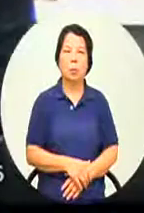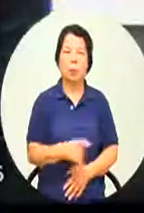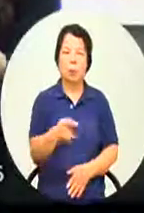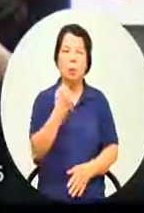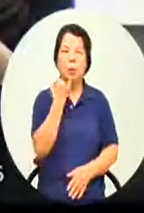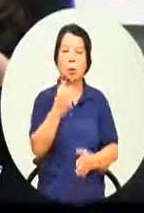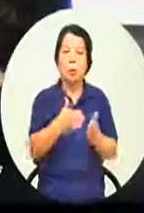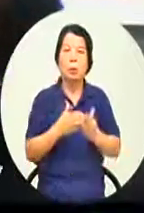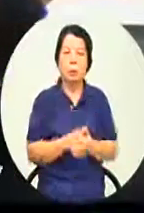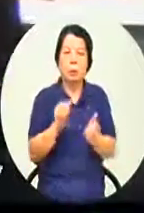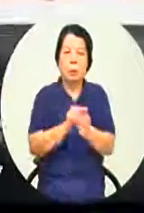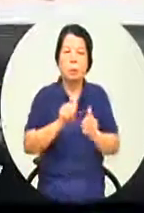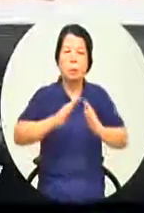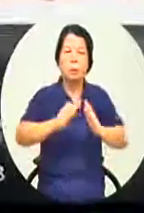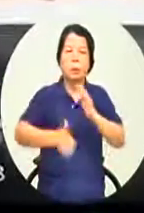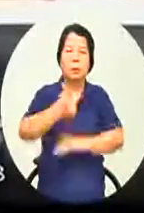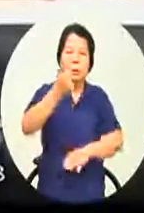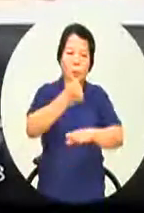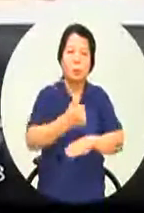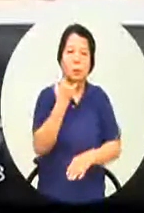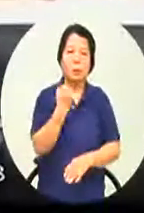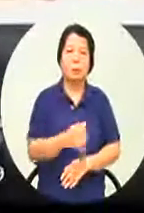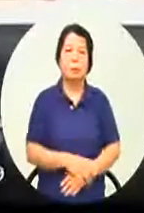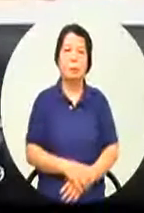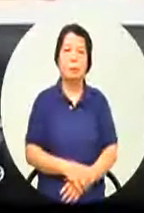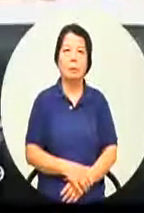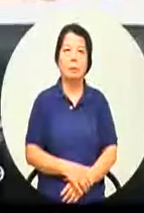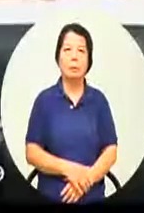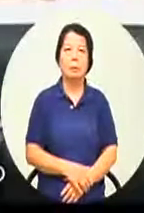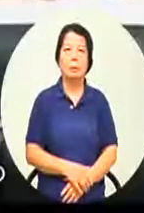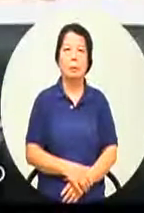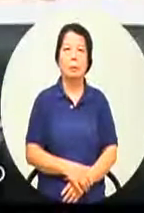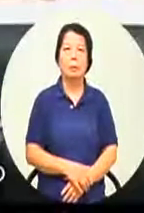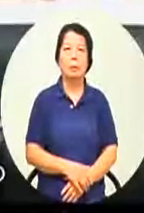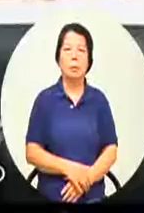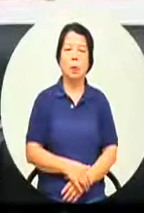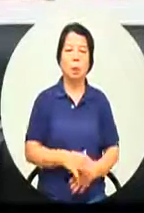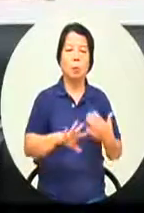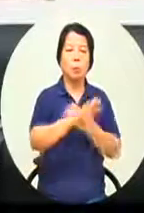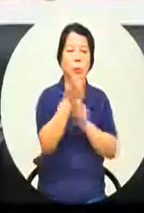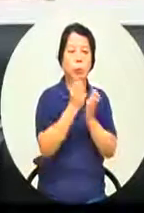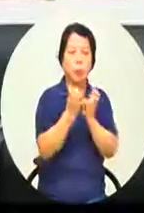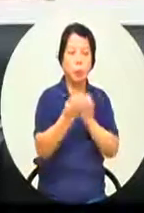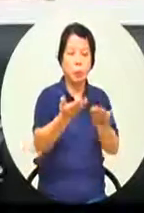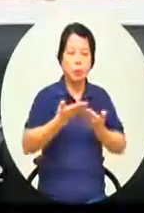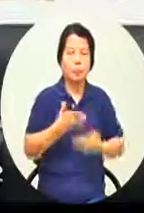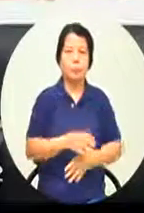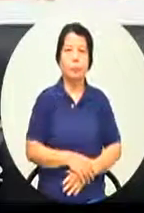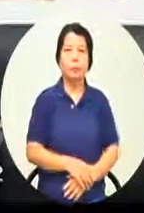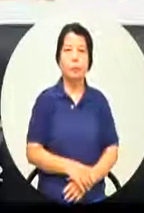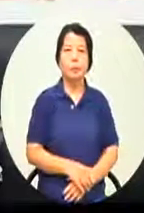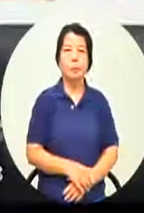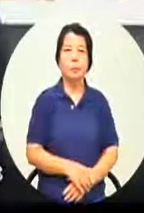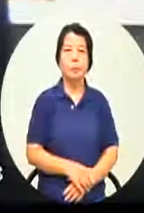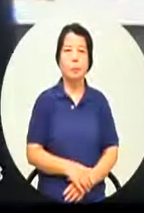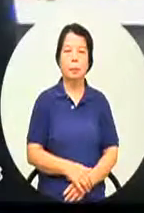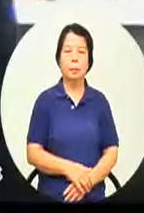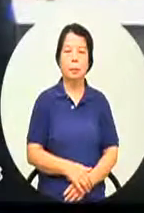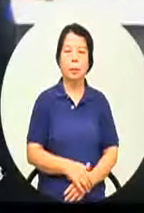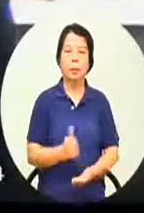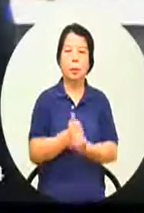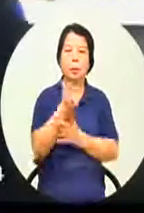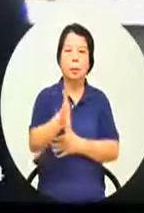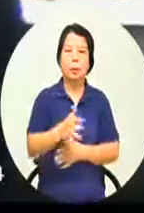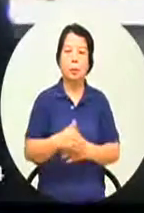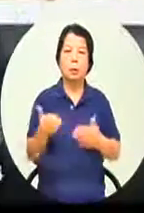的副市长。好，谢谢，请坐。本席时间有限，其他的请你提供资料给本席。好，接着本席要请教一下我们的那